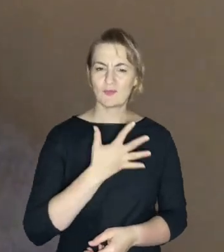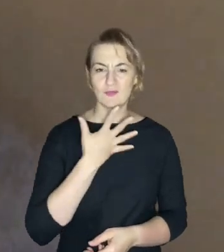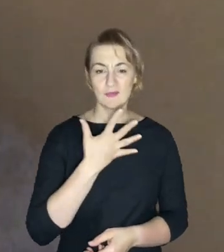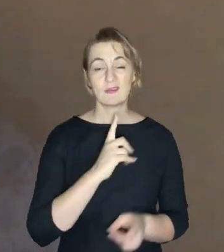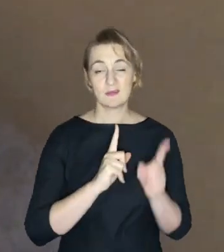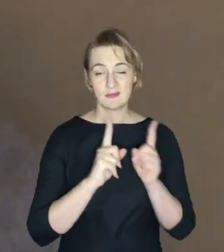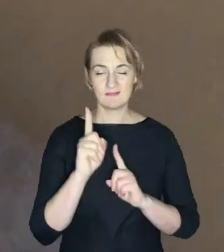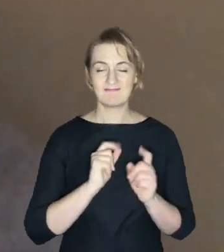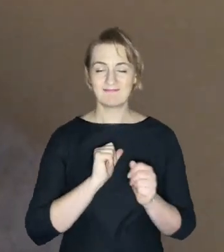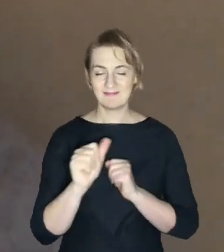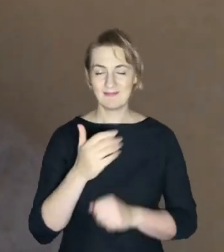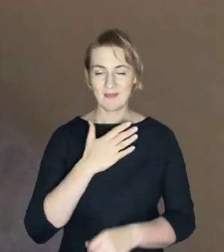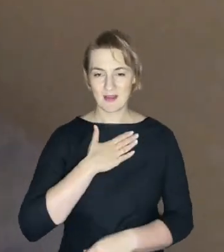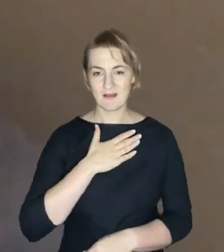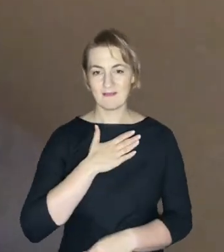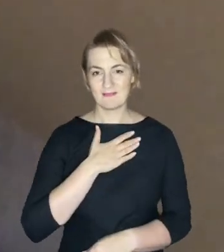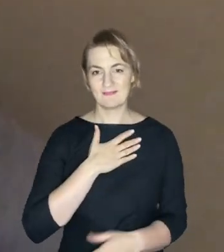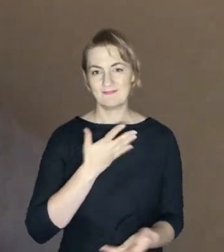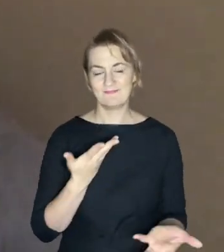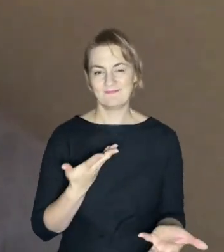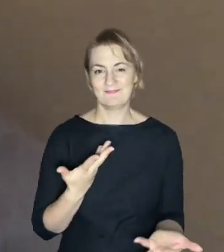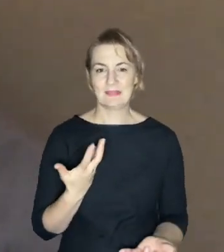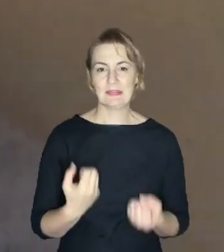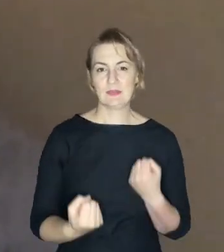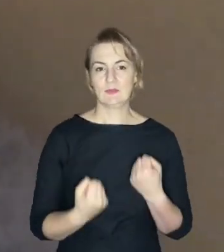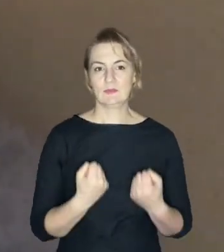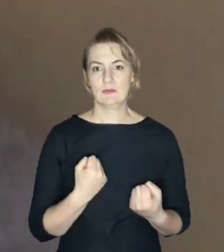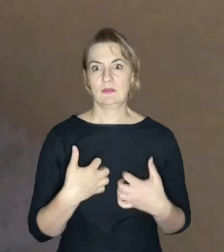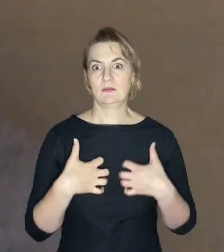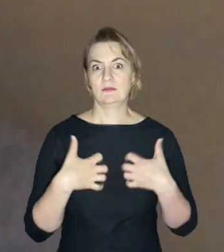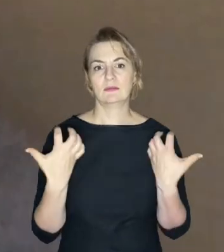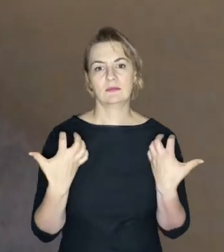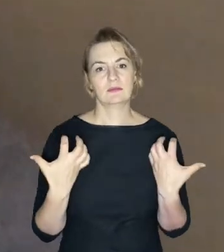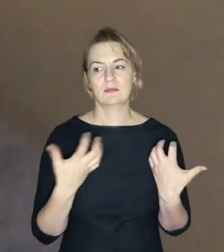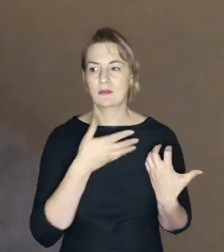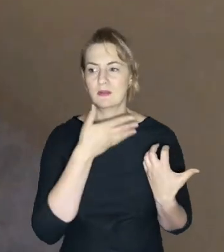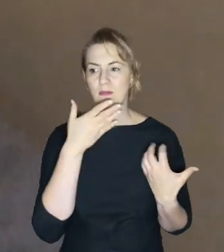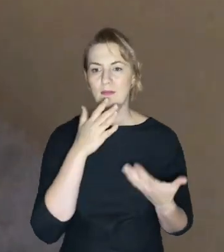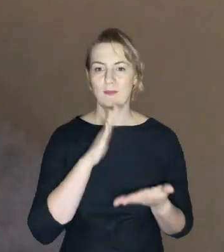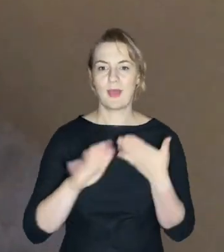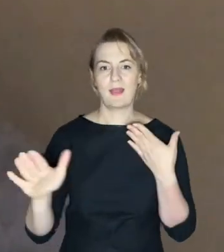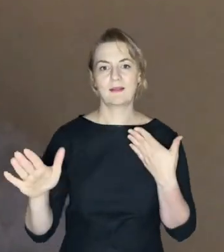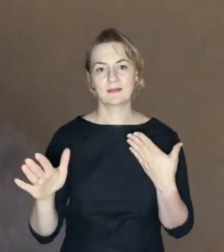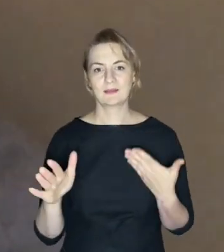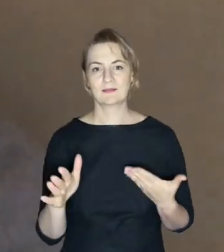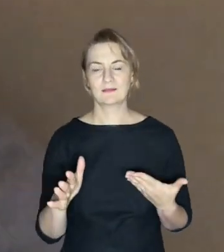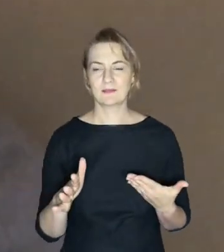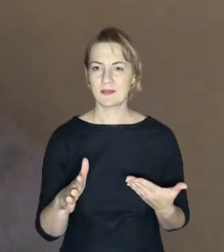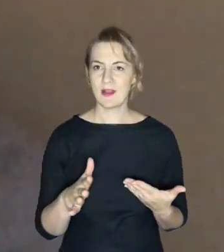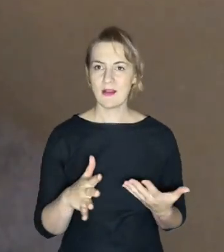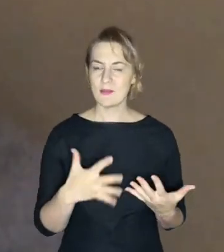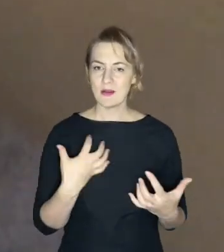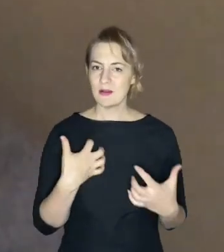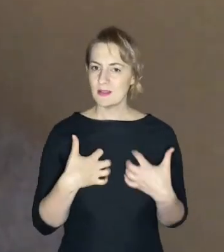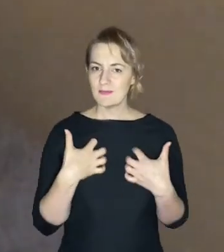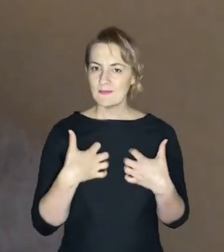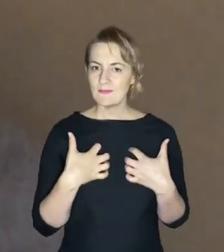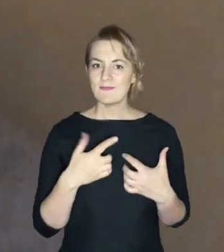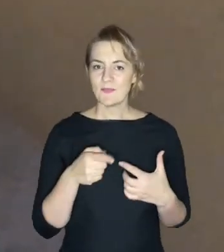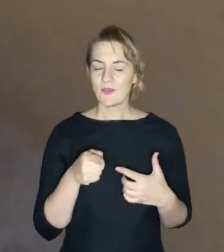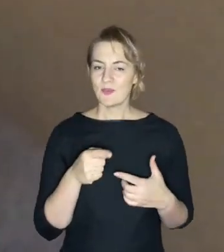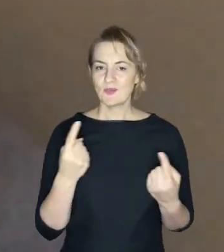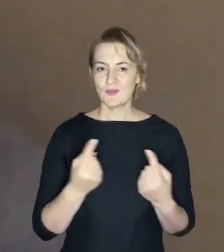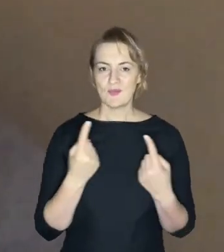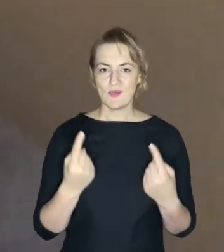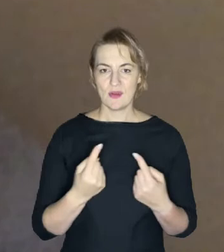dopadają, no bo to trudno się nie wkurzyć, a przynajmniej nie oburzyć na to, co się dzieje. No,